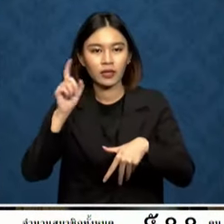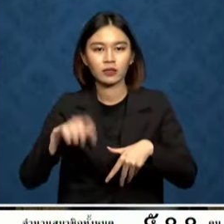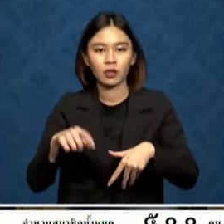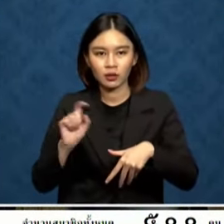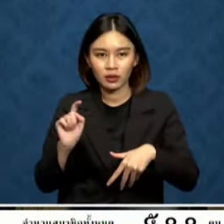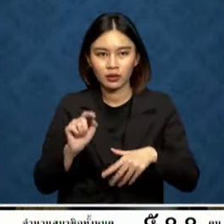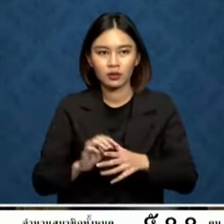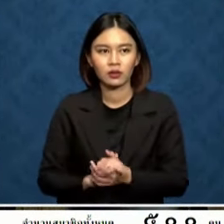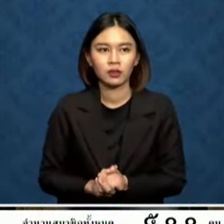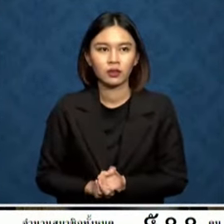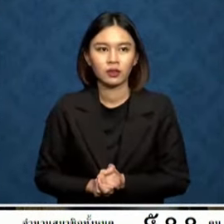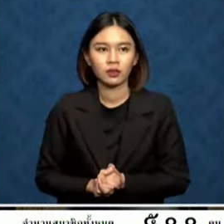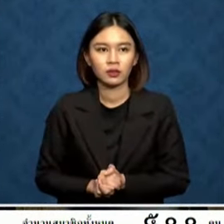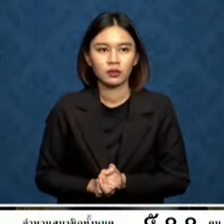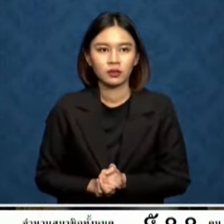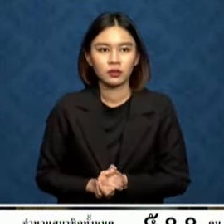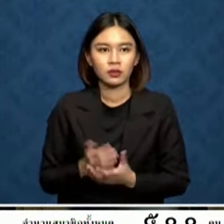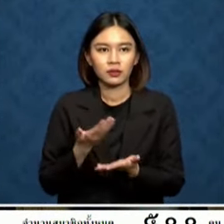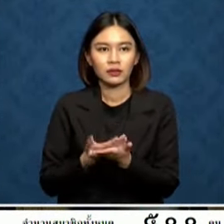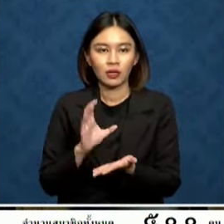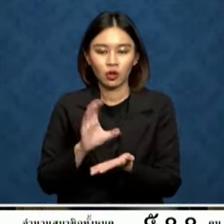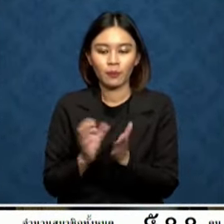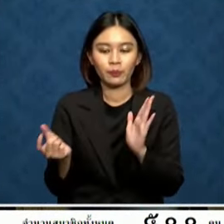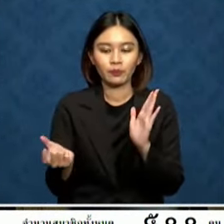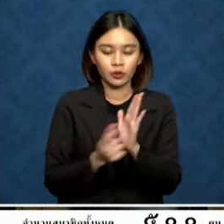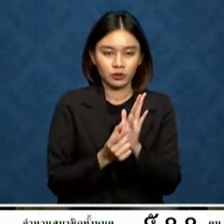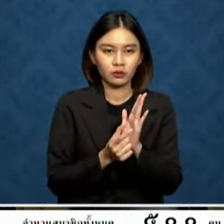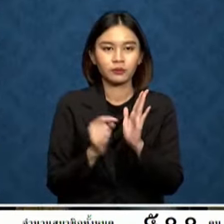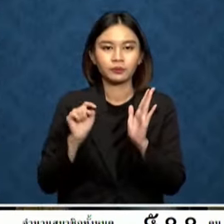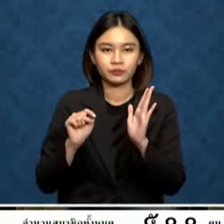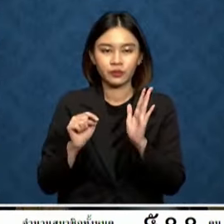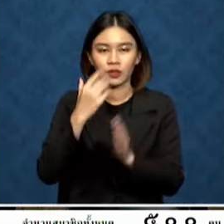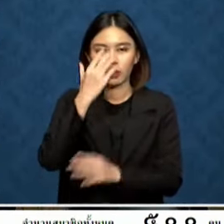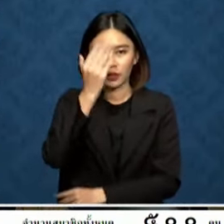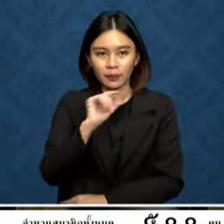ต้องใส่งบประมานลงไป